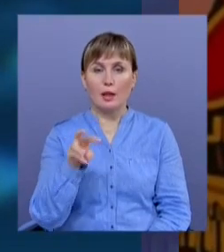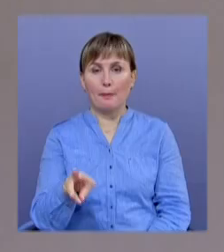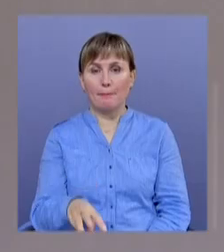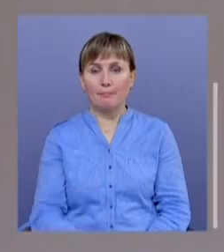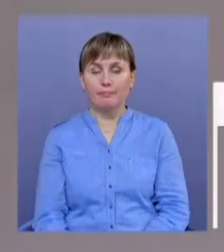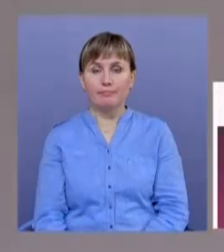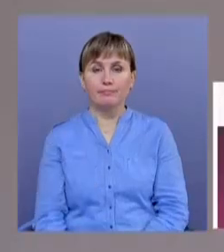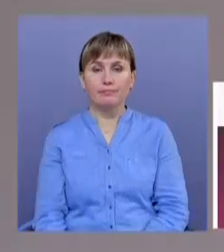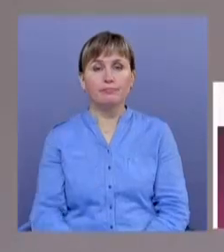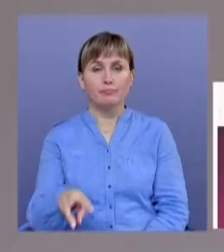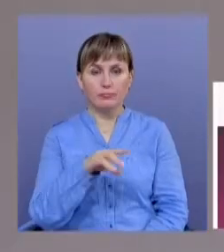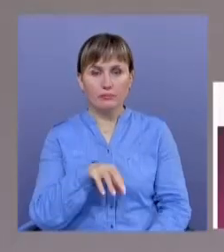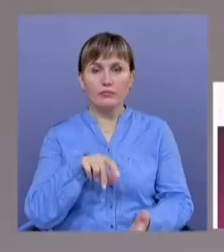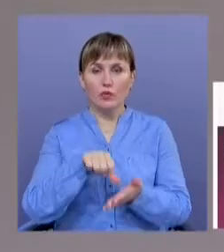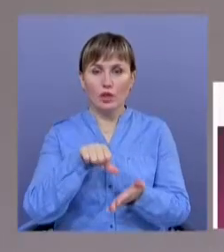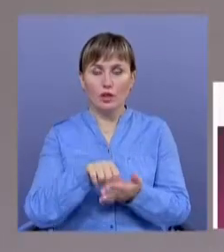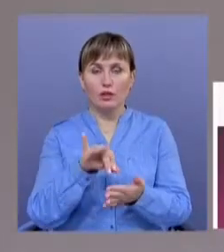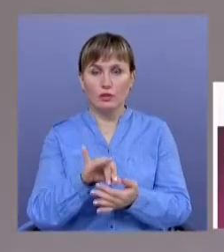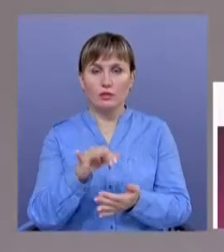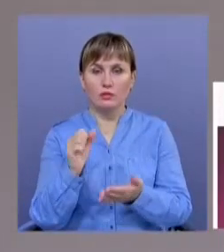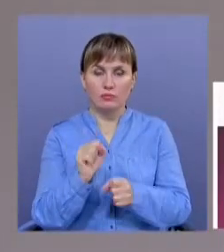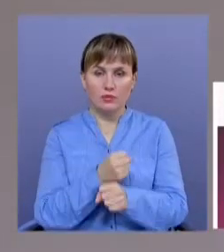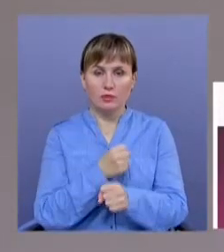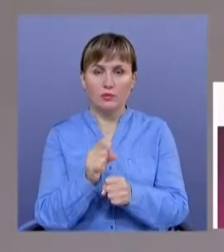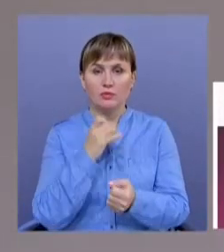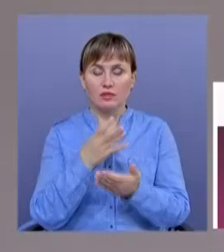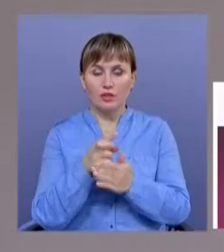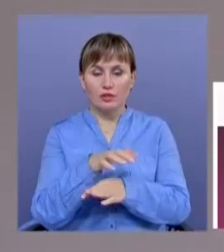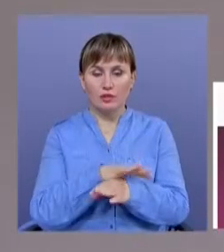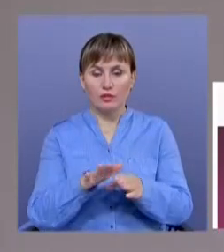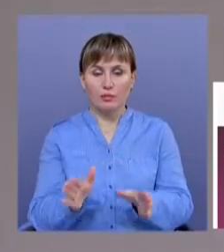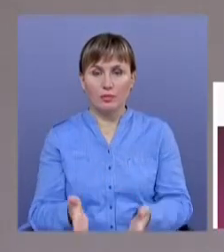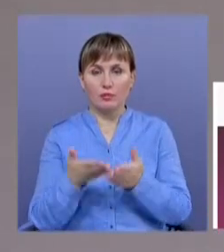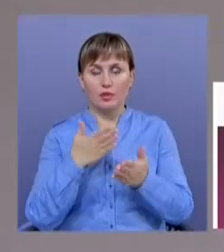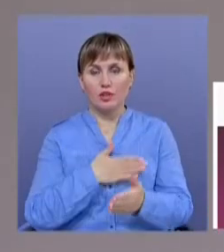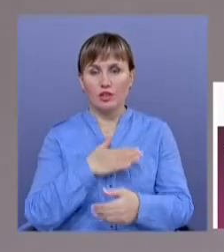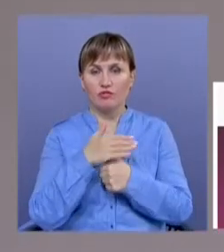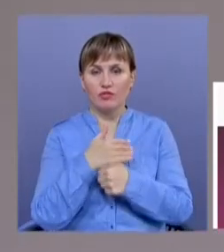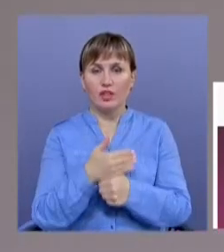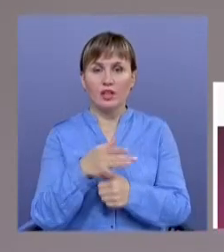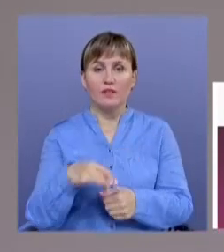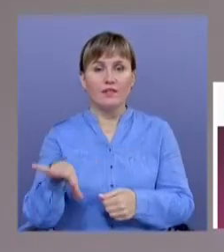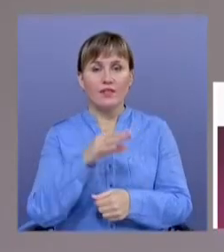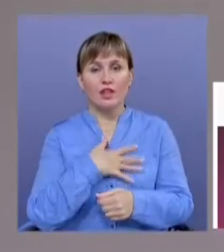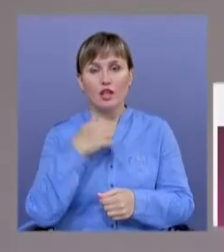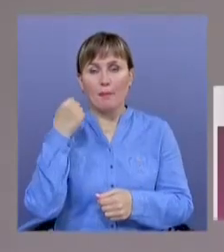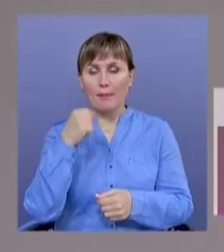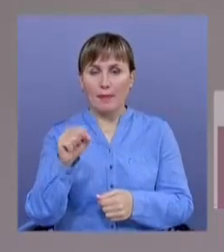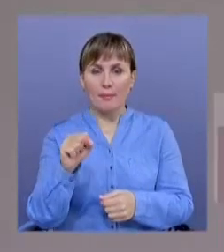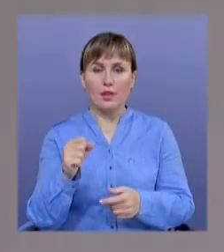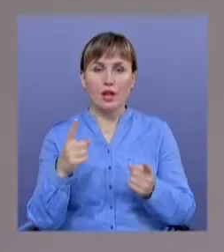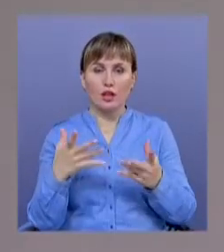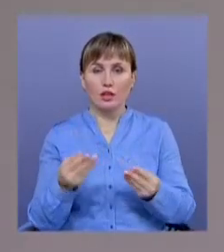Мы выходим, бьемся и как бы за свою страну поднимаем наш флаг. И все наши победы мы,